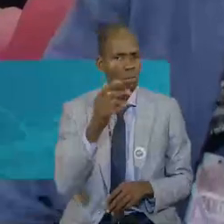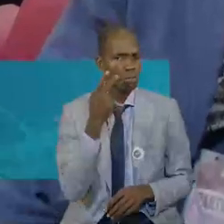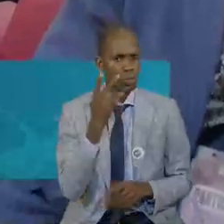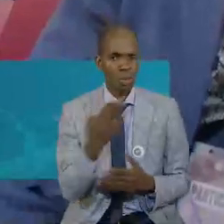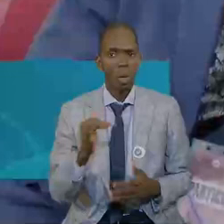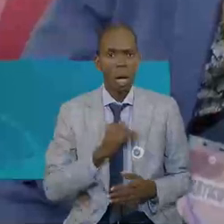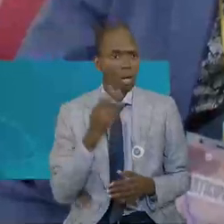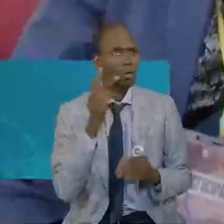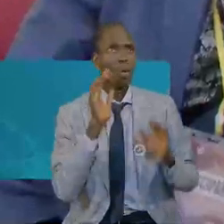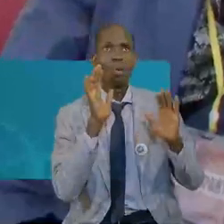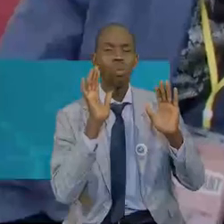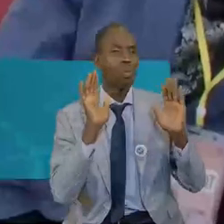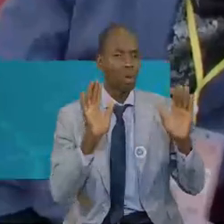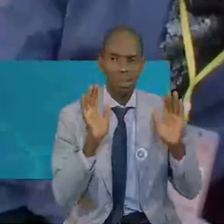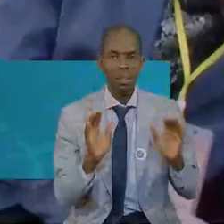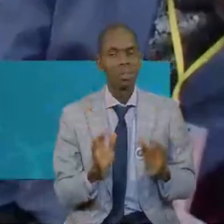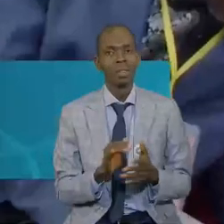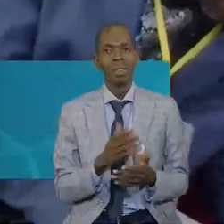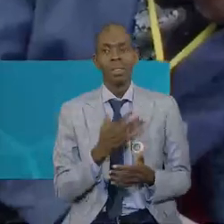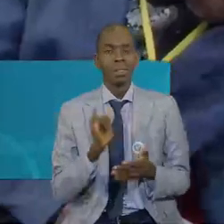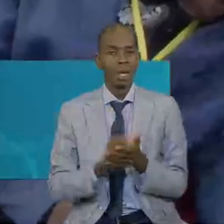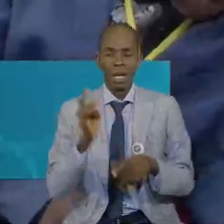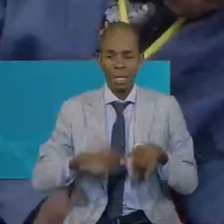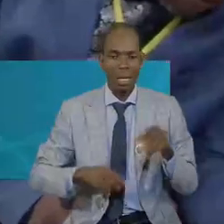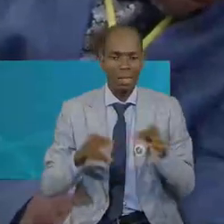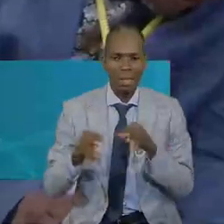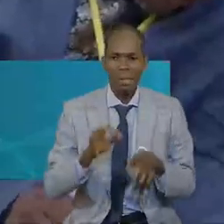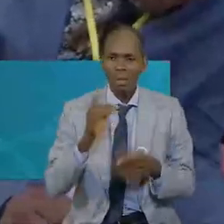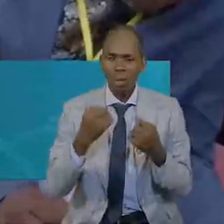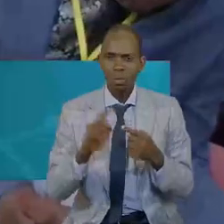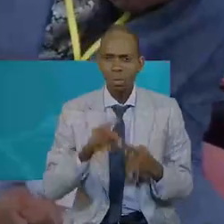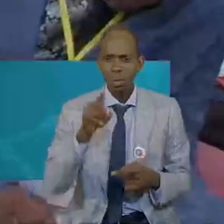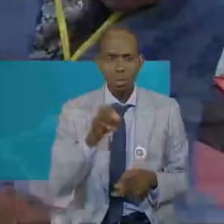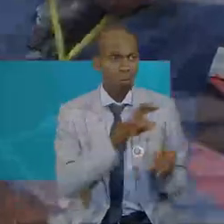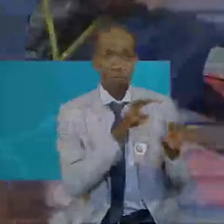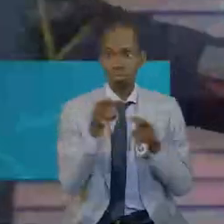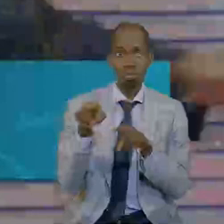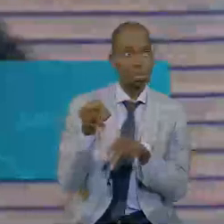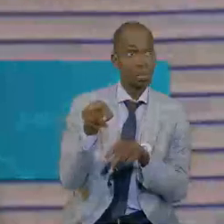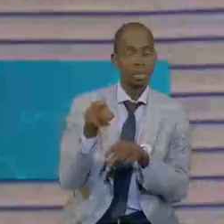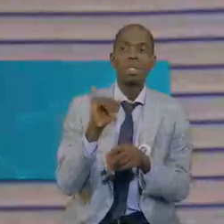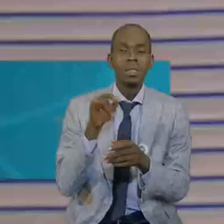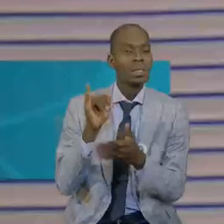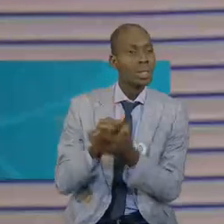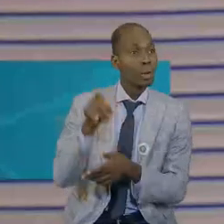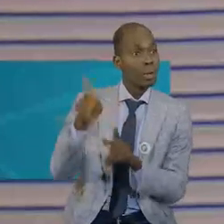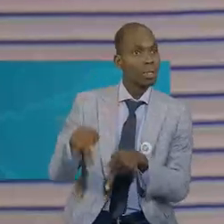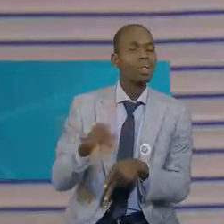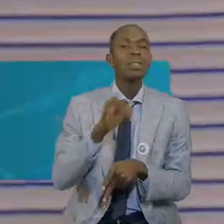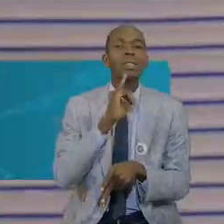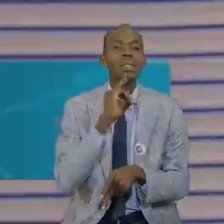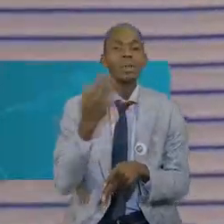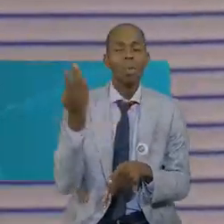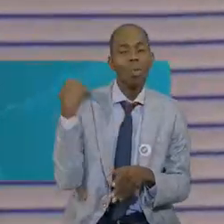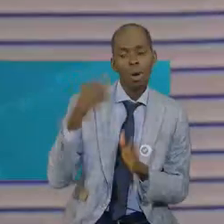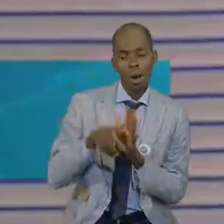wonder. What is that? Just come. And then they come to you. He says, look at him. He was a worm. He's now a weapon. Et